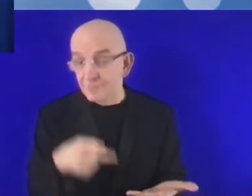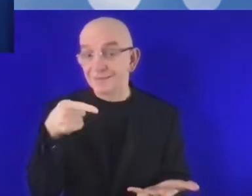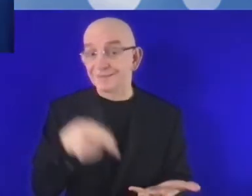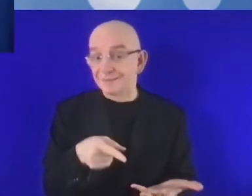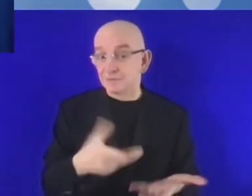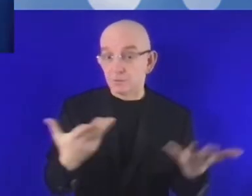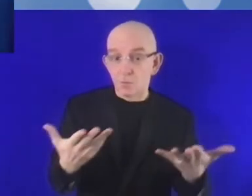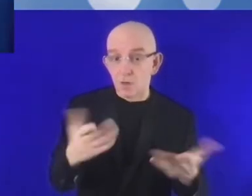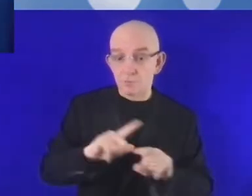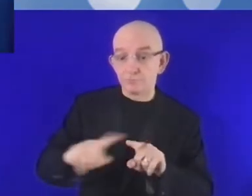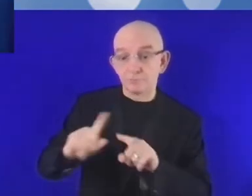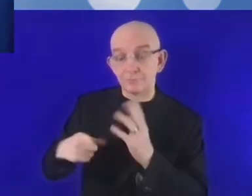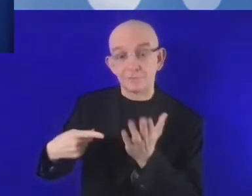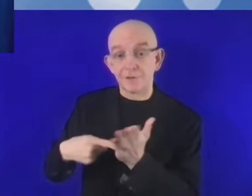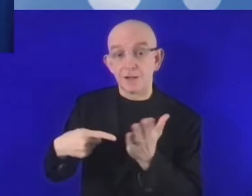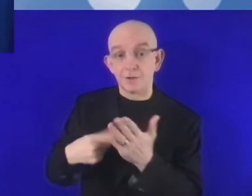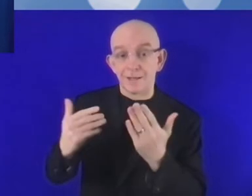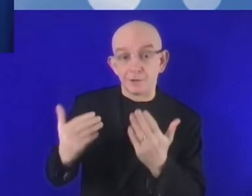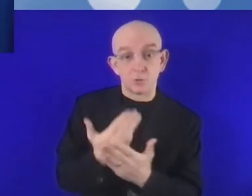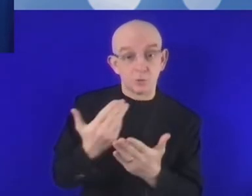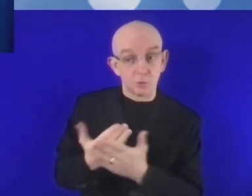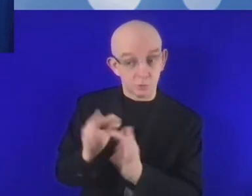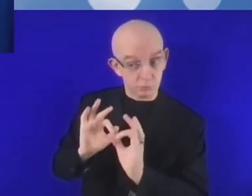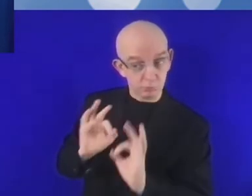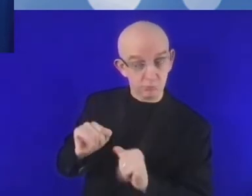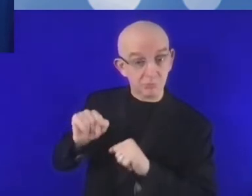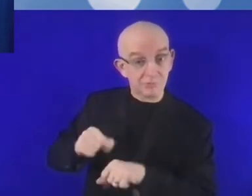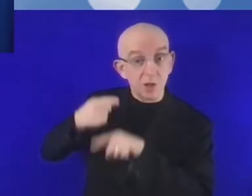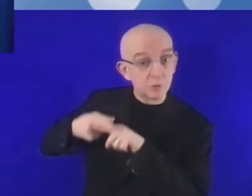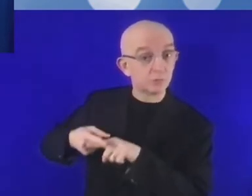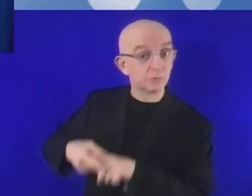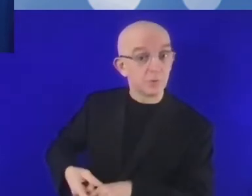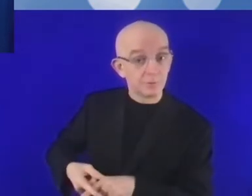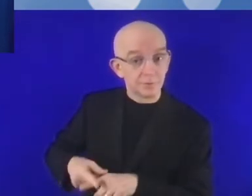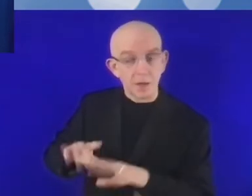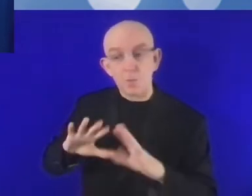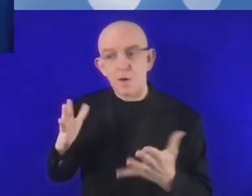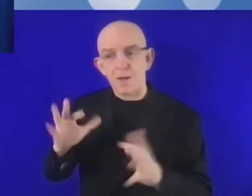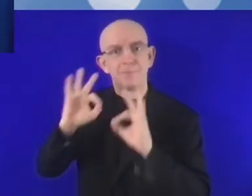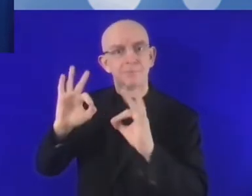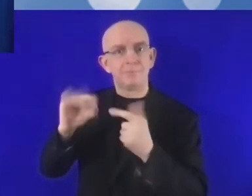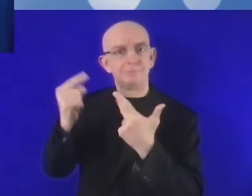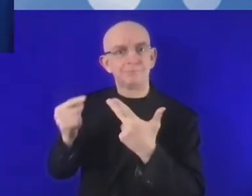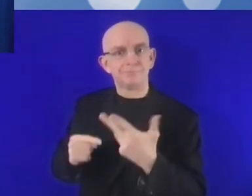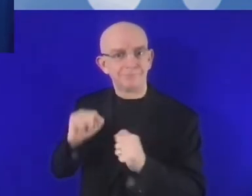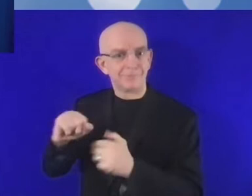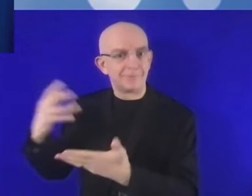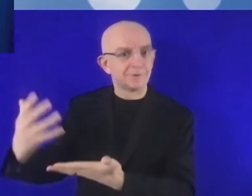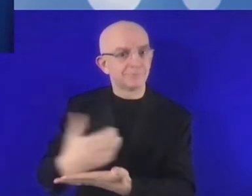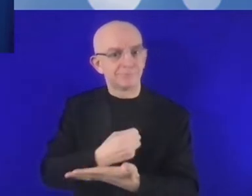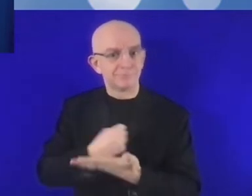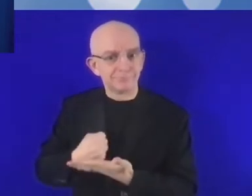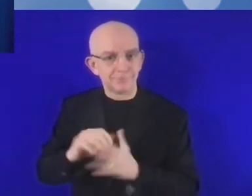للثقافة والتعليم في العالم؟ هل سنعتمد فقط على الوسائل؟ كيف نستخدم بأفضل هذه